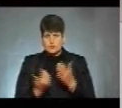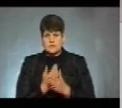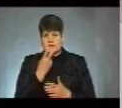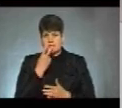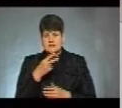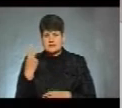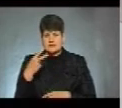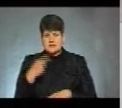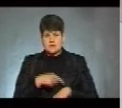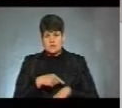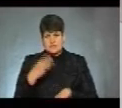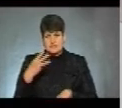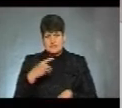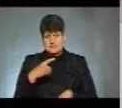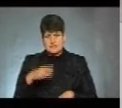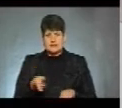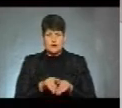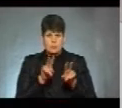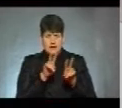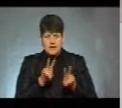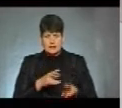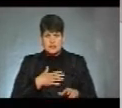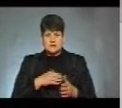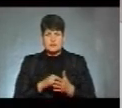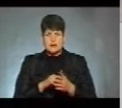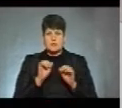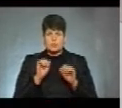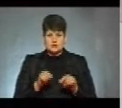о 20:30. Також переглянути наші матеріали ви можете